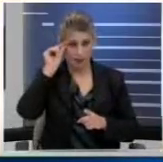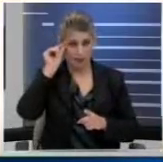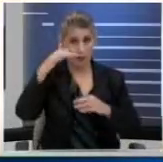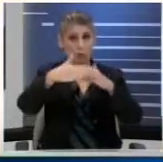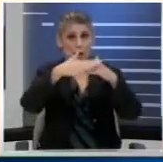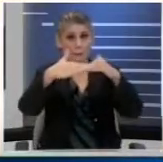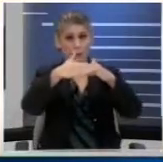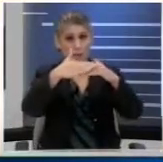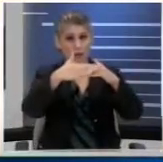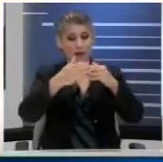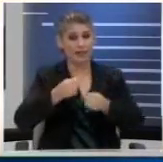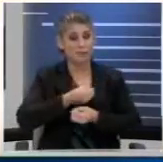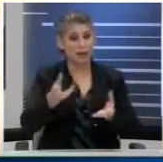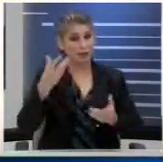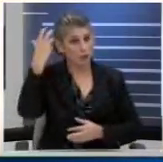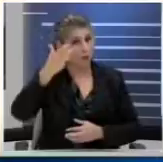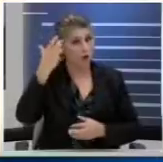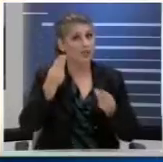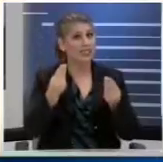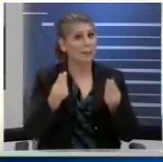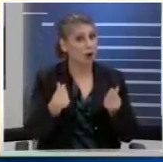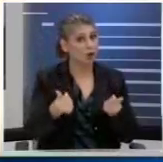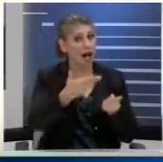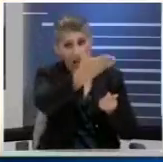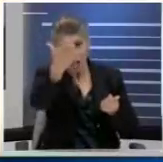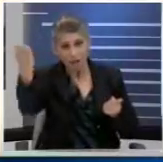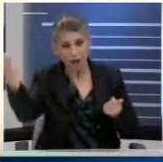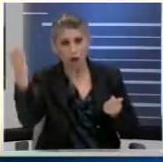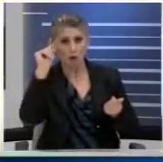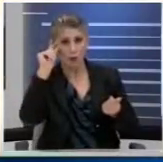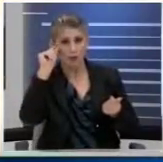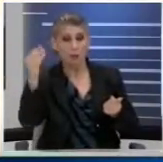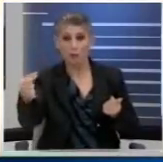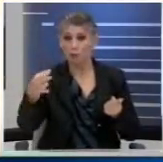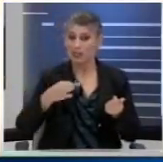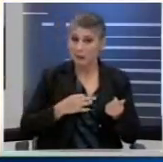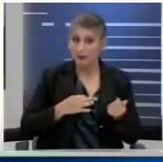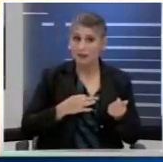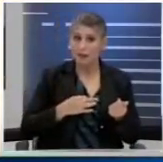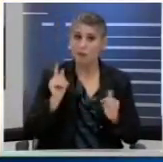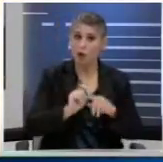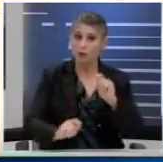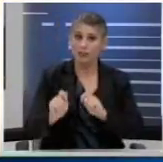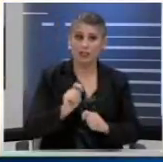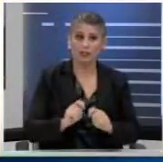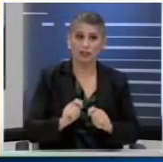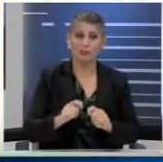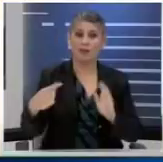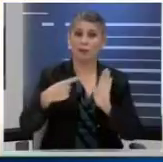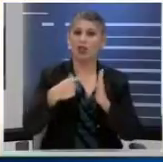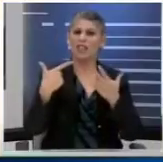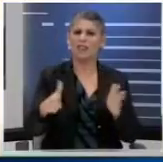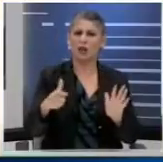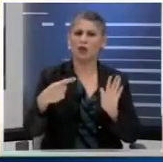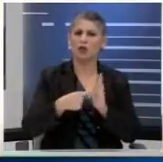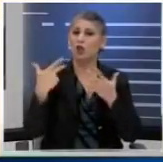του επίπεδου και της παρεχόμενης μόρφωσης και της ποιότητας αυτών των πανεπιστημίων, τα οποία αναφερθήκατε, τα οποία έχουν φτιαχτεί από το 1700